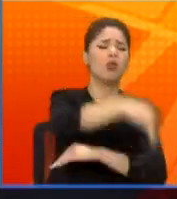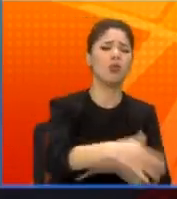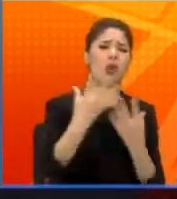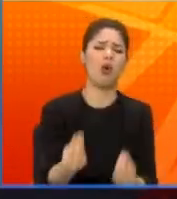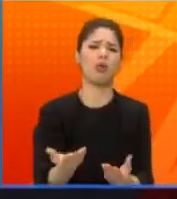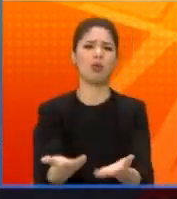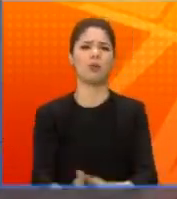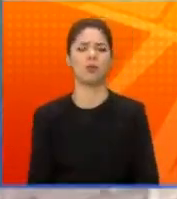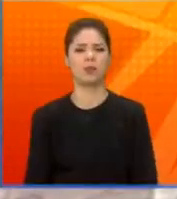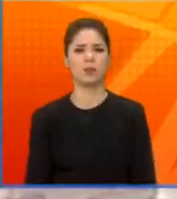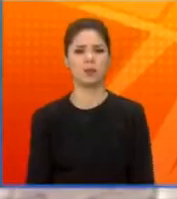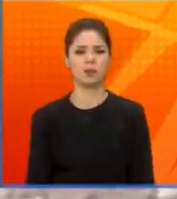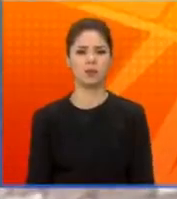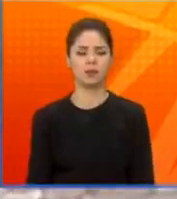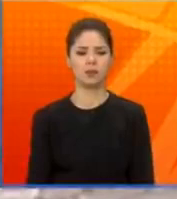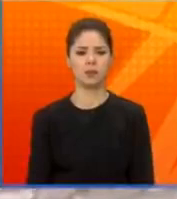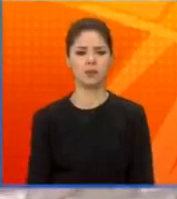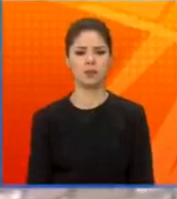düştü.